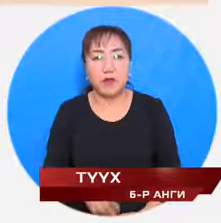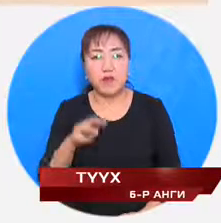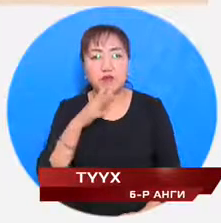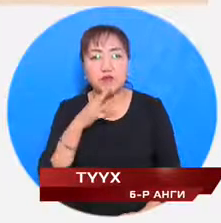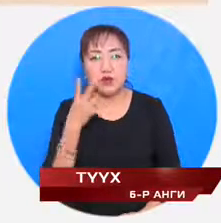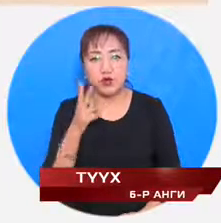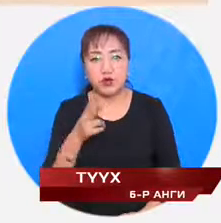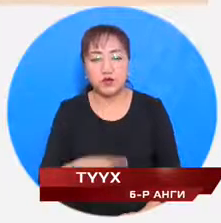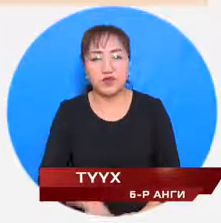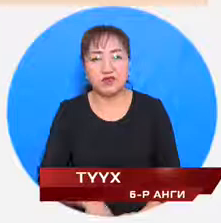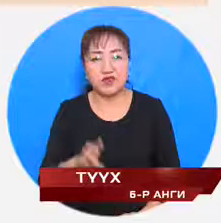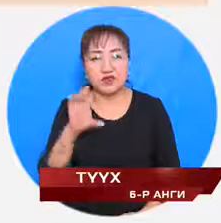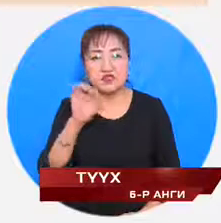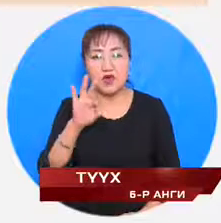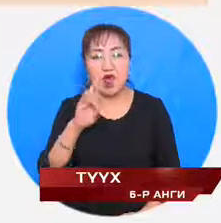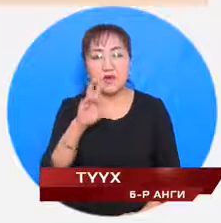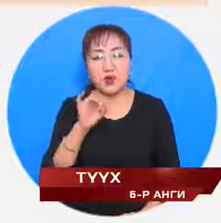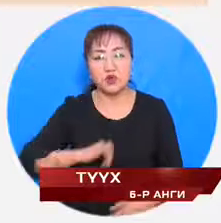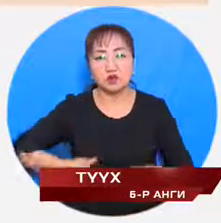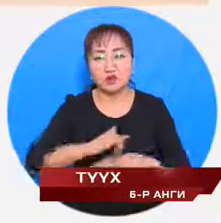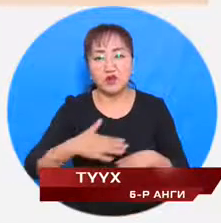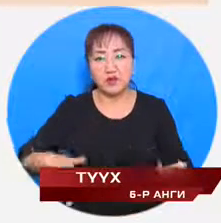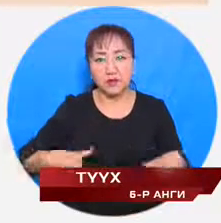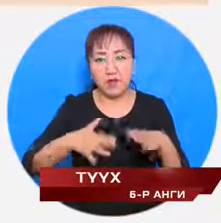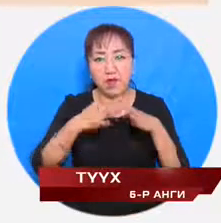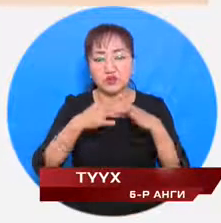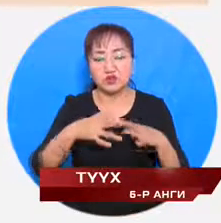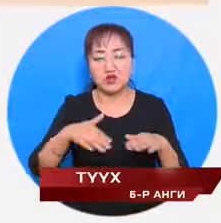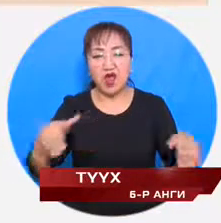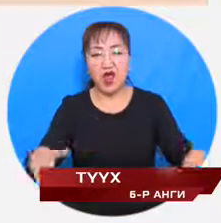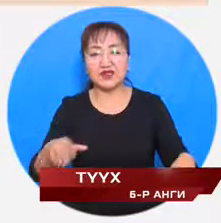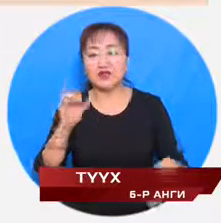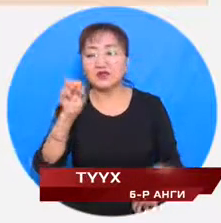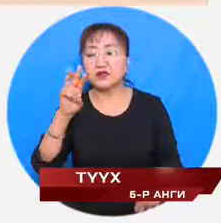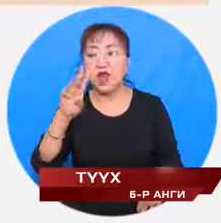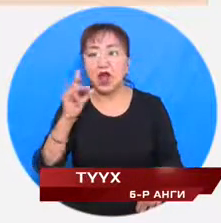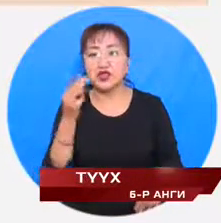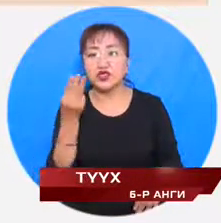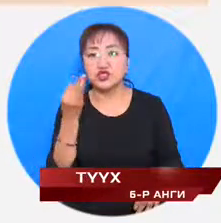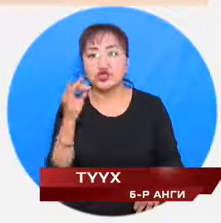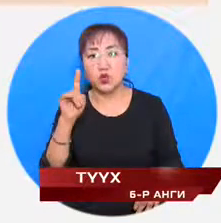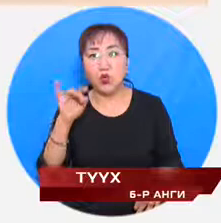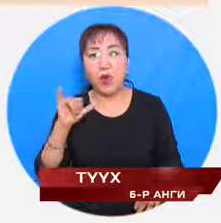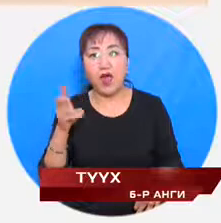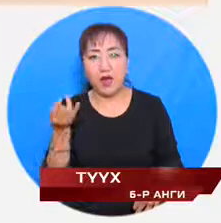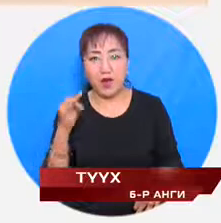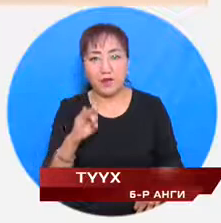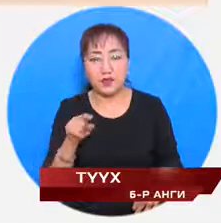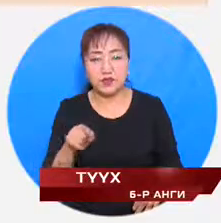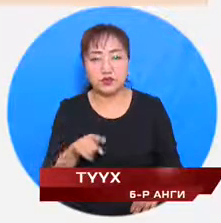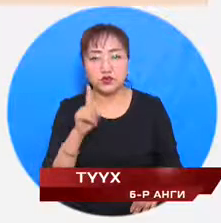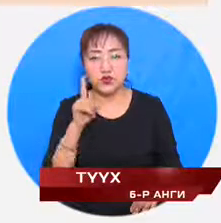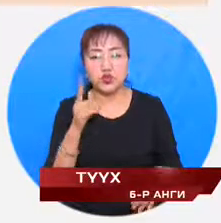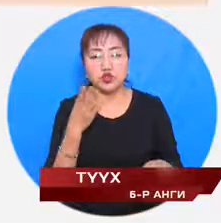2. Самби улсын үндэслэгч үндэслэн байгуулагч нь Таншихуй бөгөөд 141 онд буюу цэргийн жанжины гэр бүл төрсэн